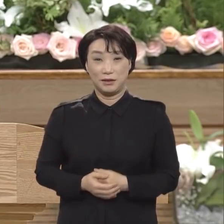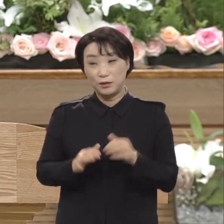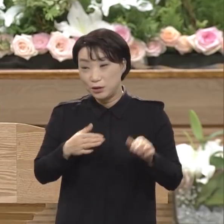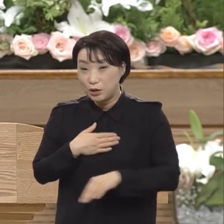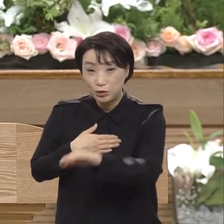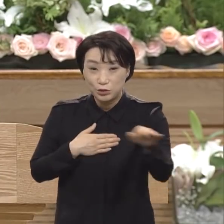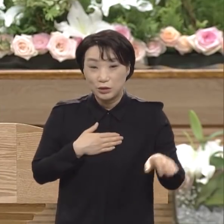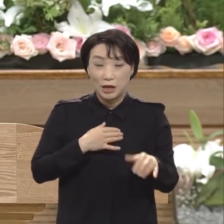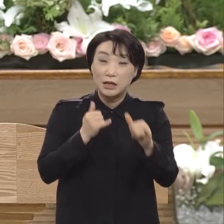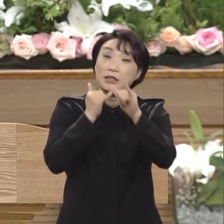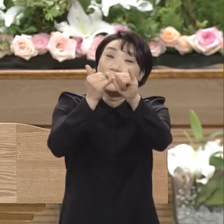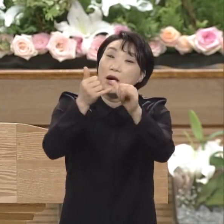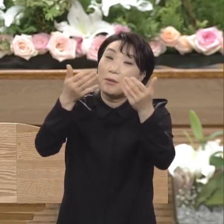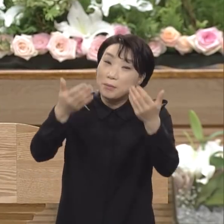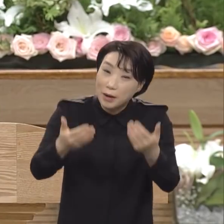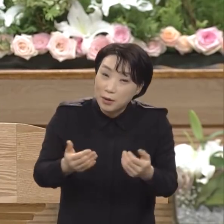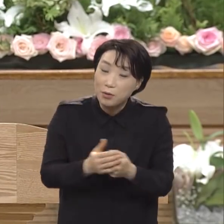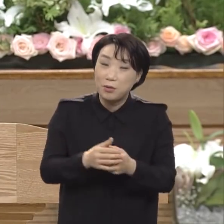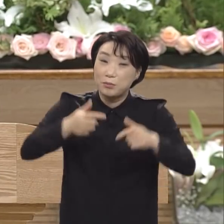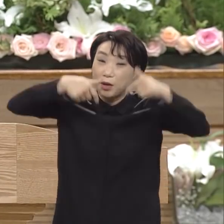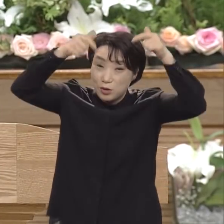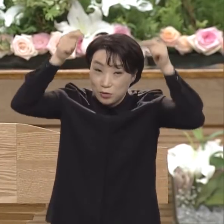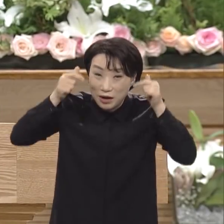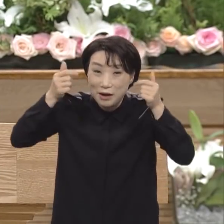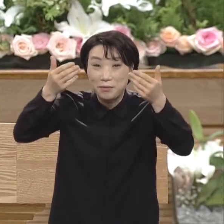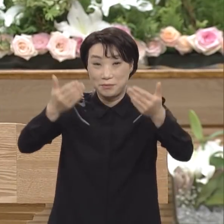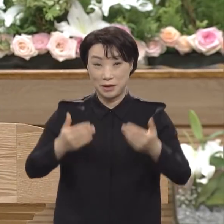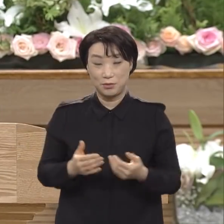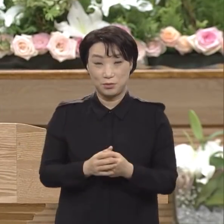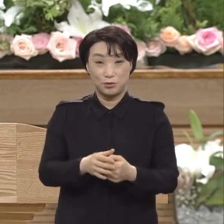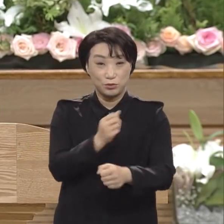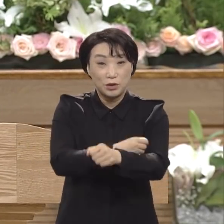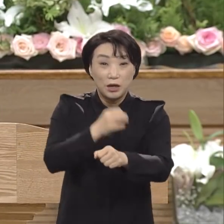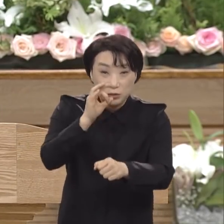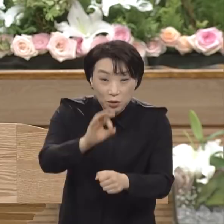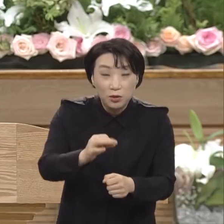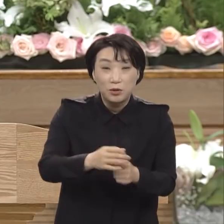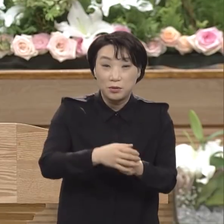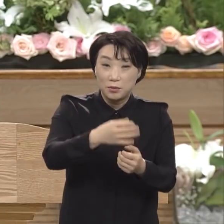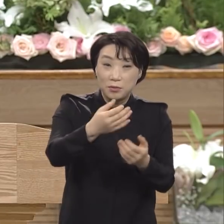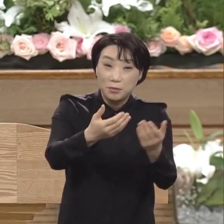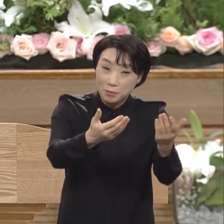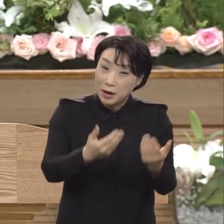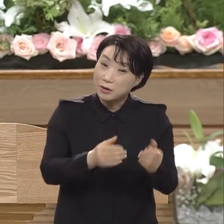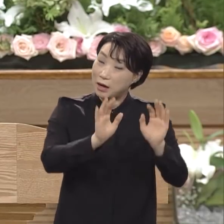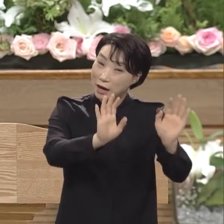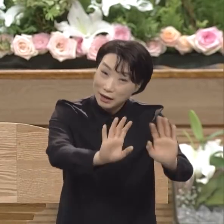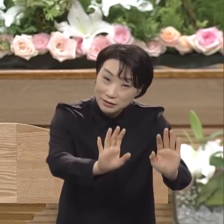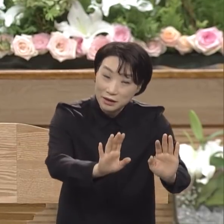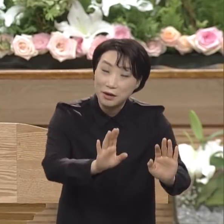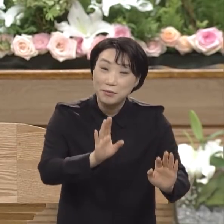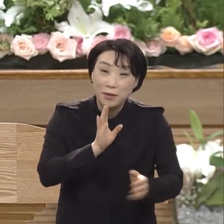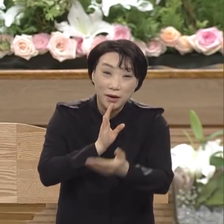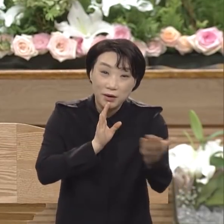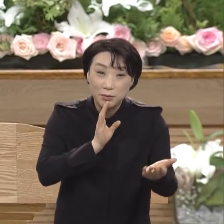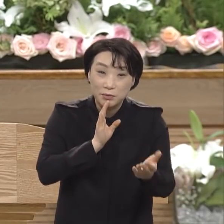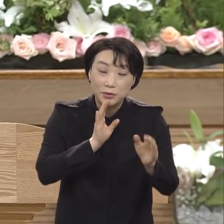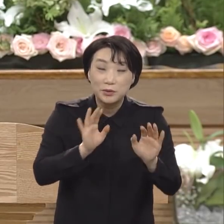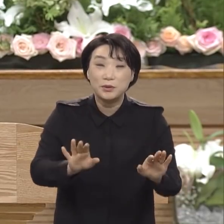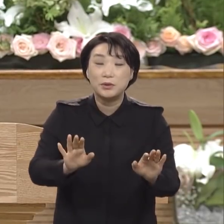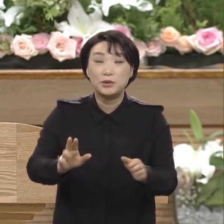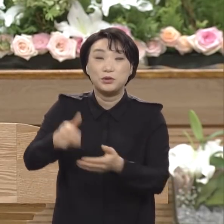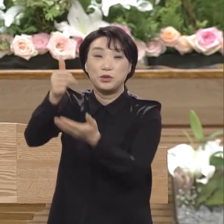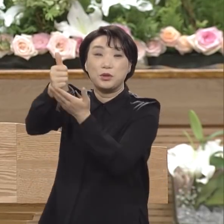우리가 상을 받고 면류관을 받고 품삯을 받으려고 하지 않아도, 우리